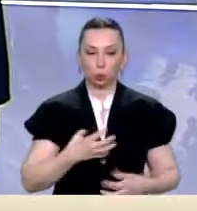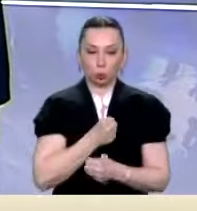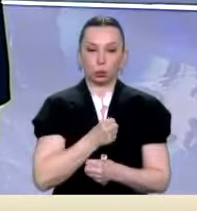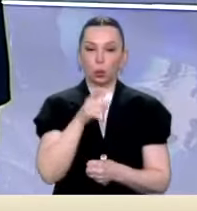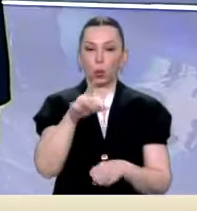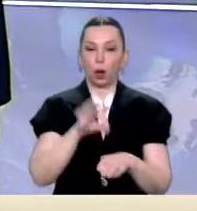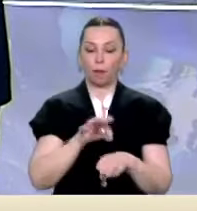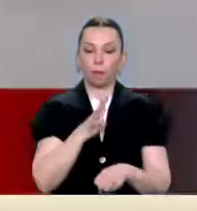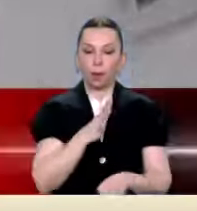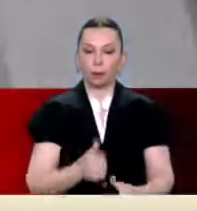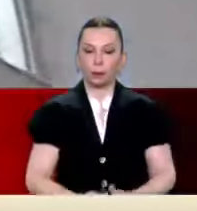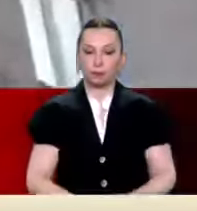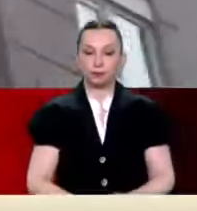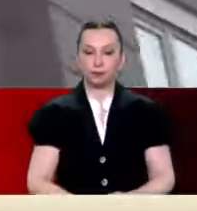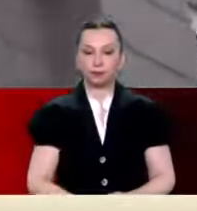anlar.